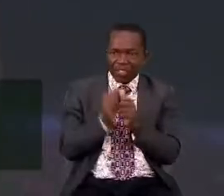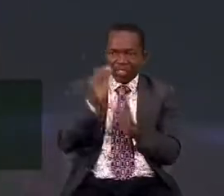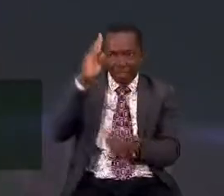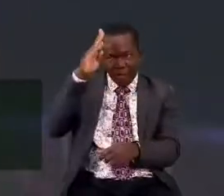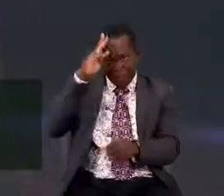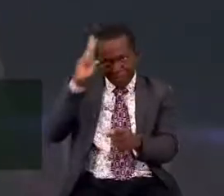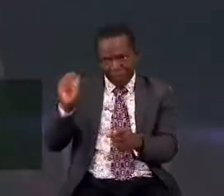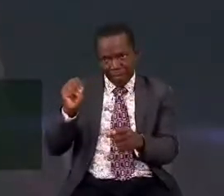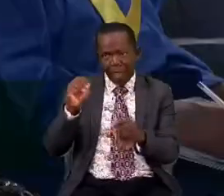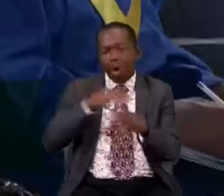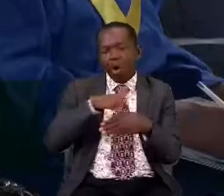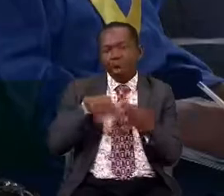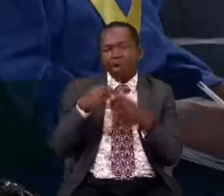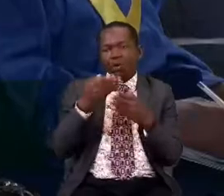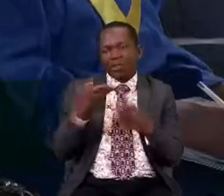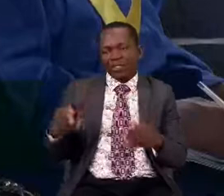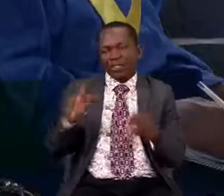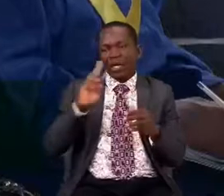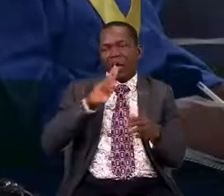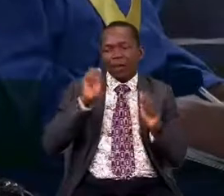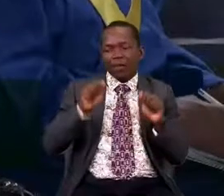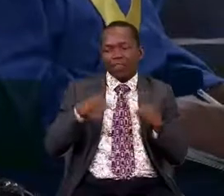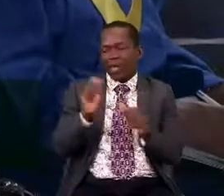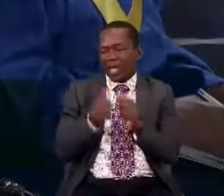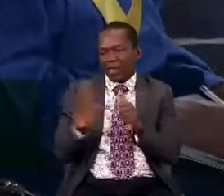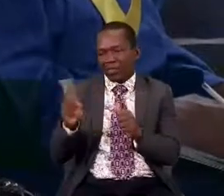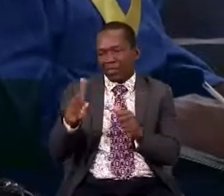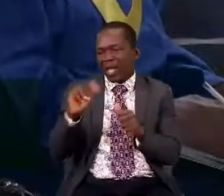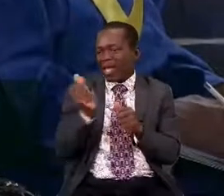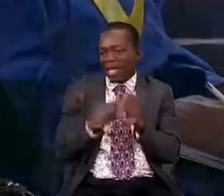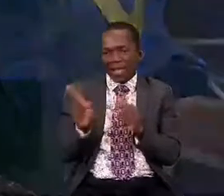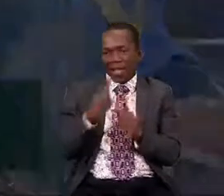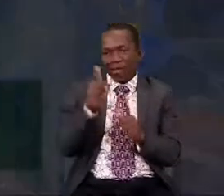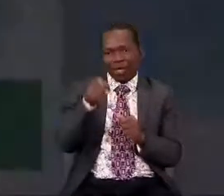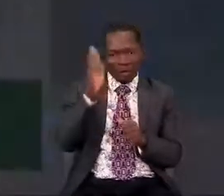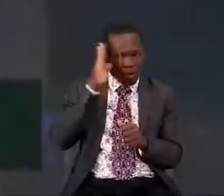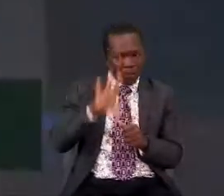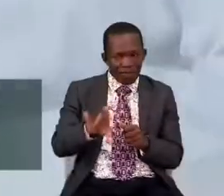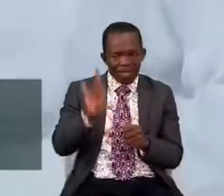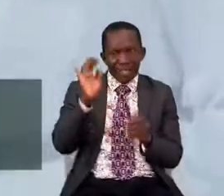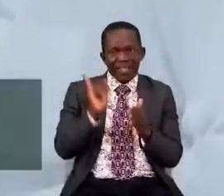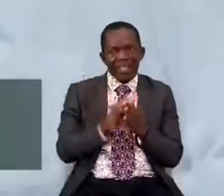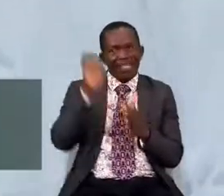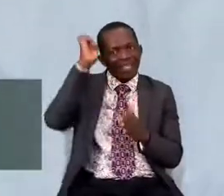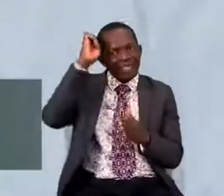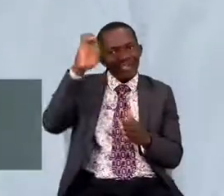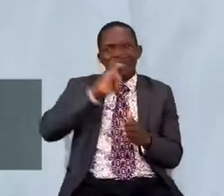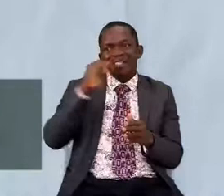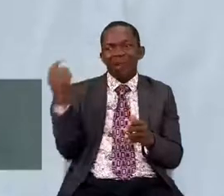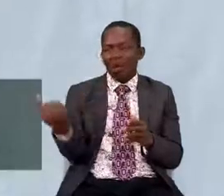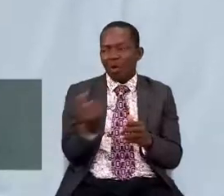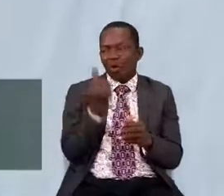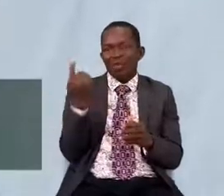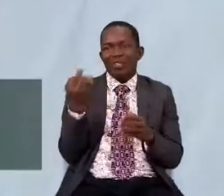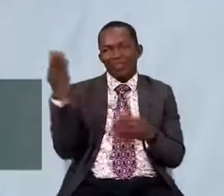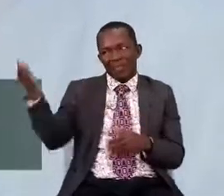tu verras qu'il est toujours là. Si la maladie frappe à la porte, le guérisseur est toujours là.